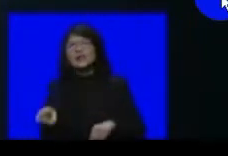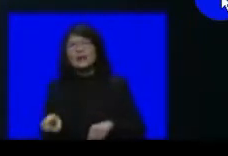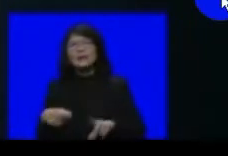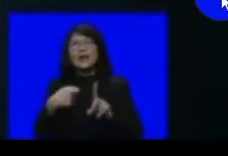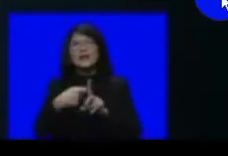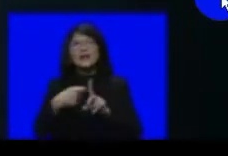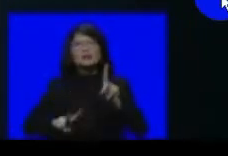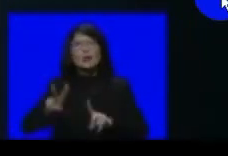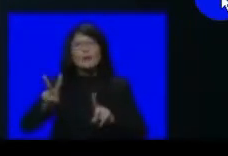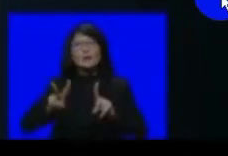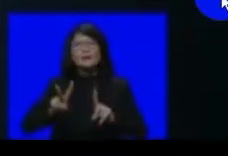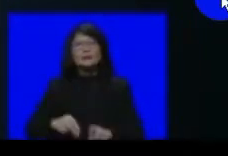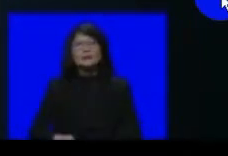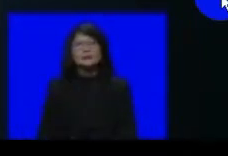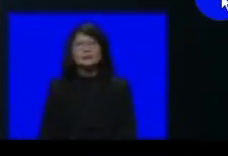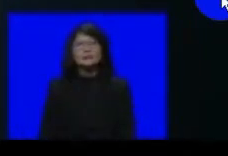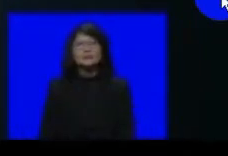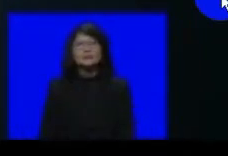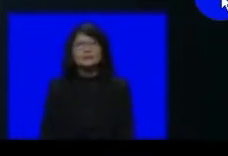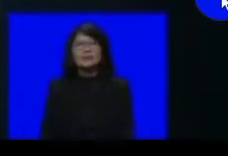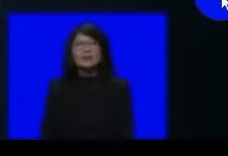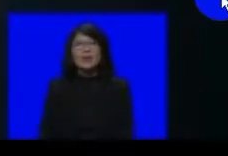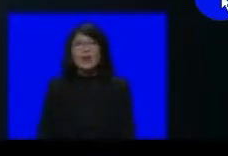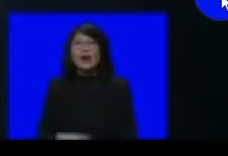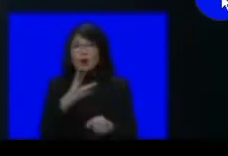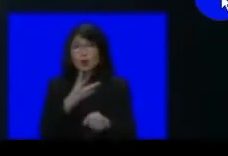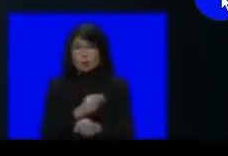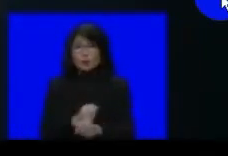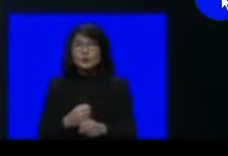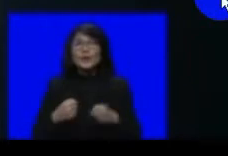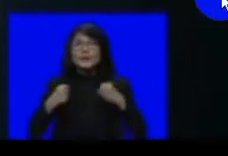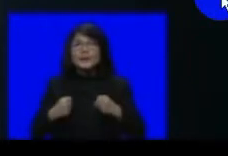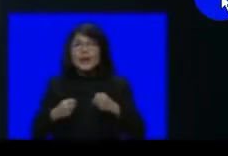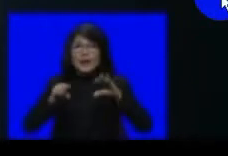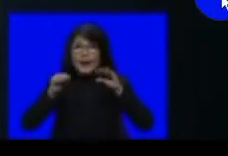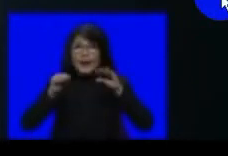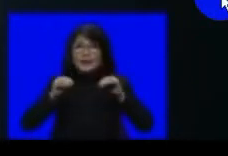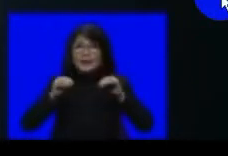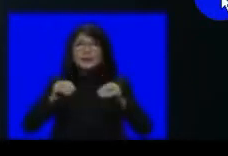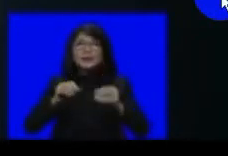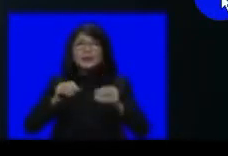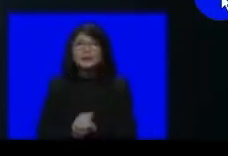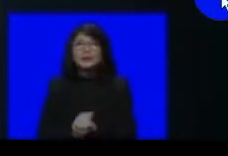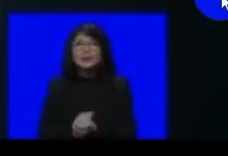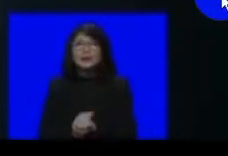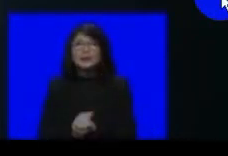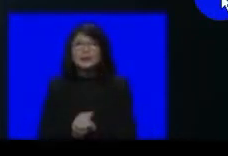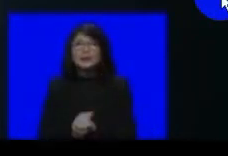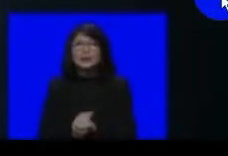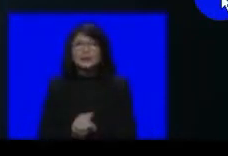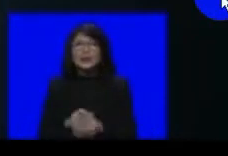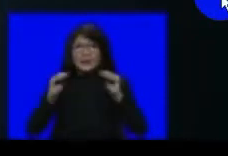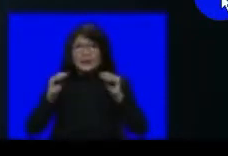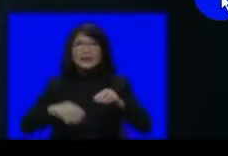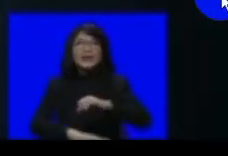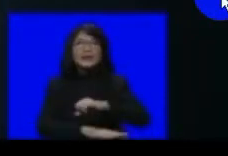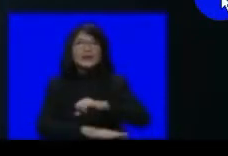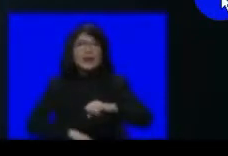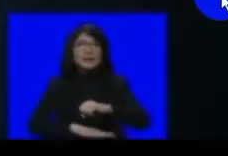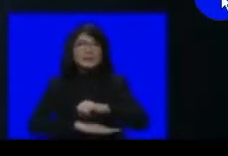kelas 12. Tentunya pendidik dan tenaga kependidikan ya pada jenjang pendidikan dasar